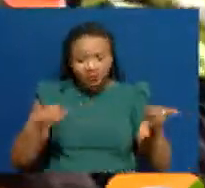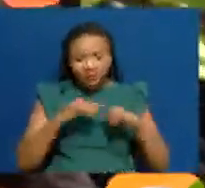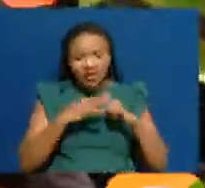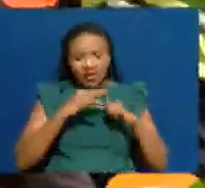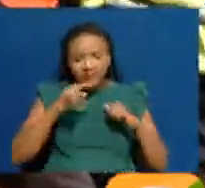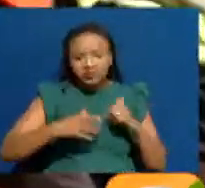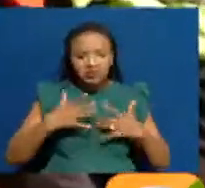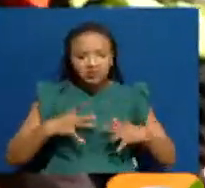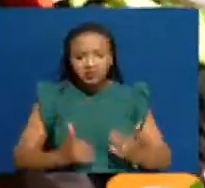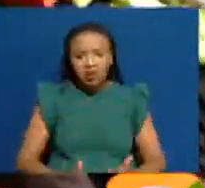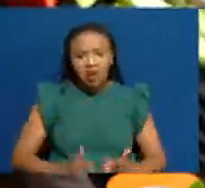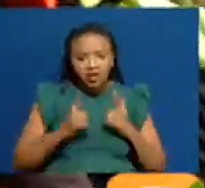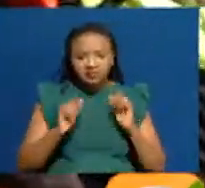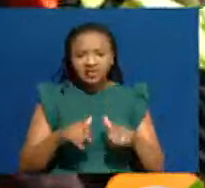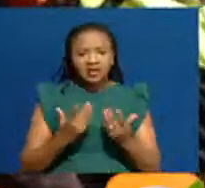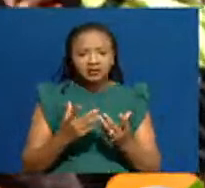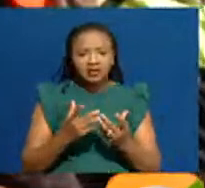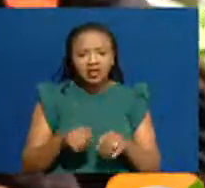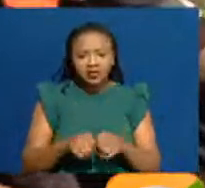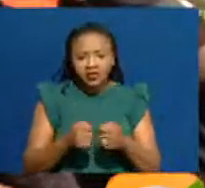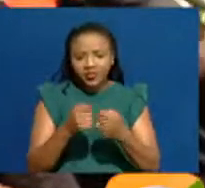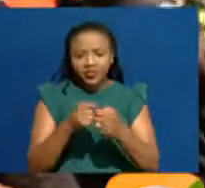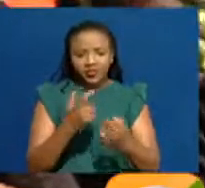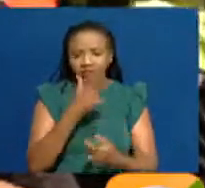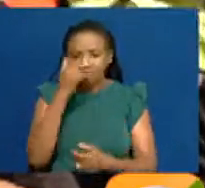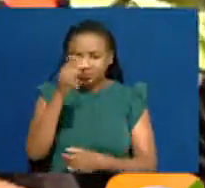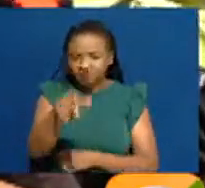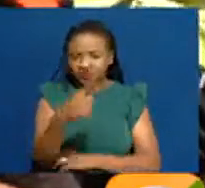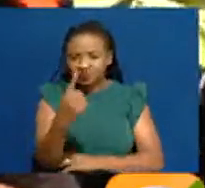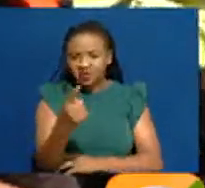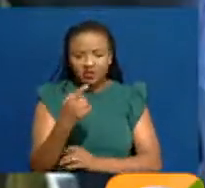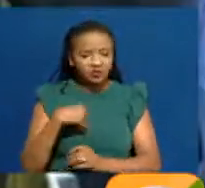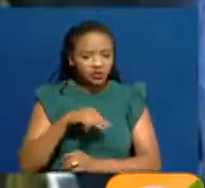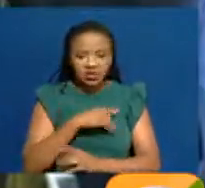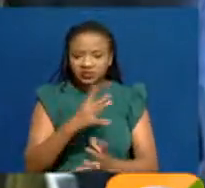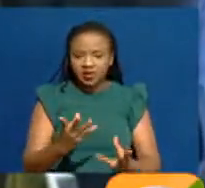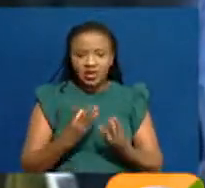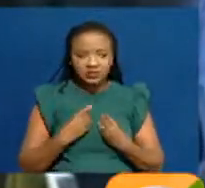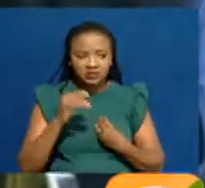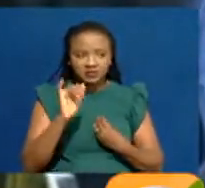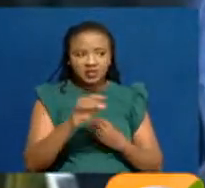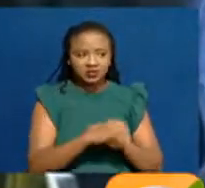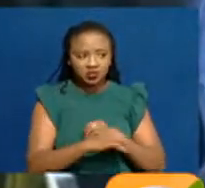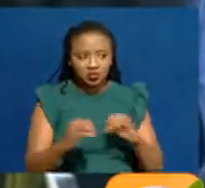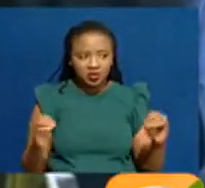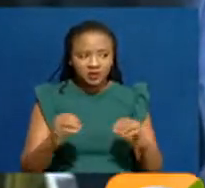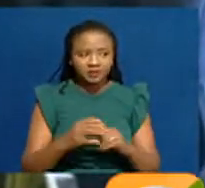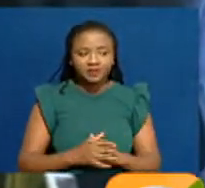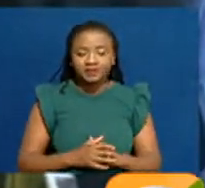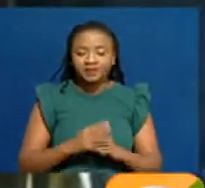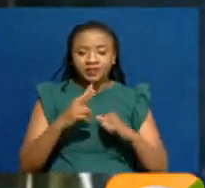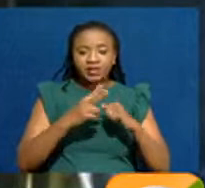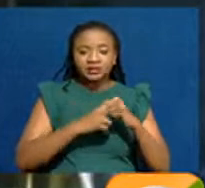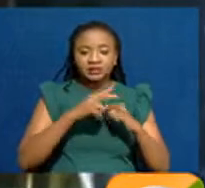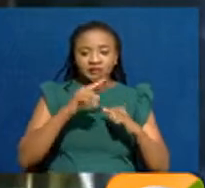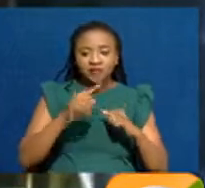be sacrificed because of one individual? Hiyo haitawezekana na hatuwezi kubali. 7,000 people